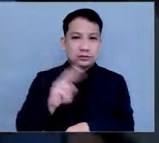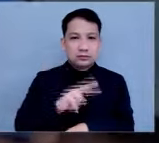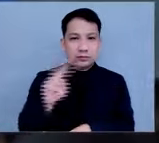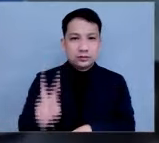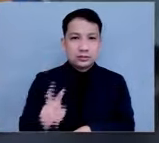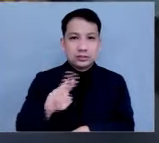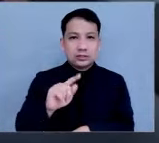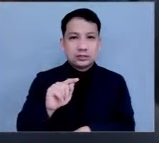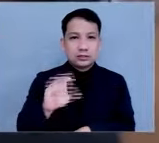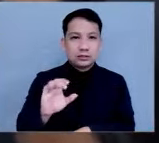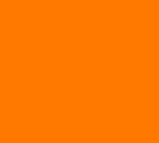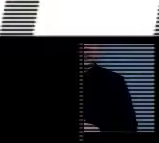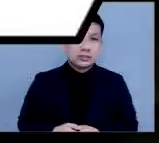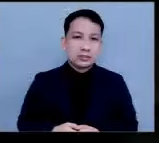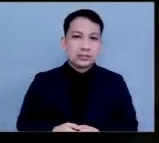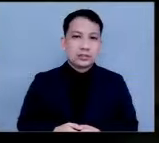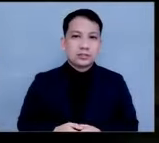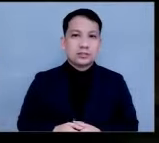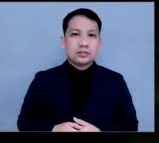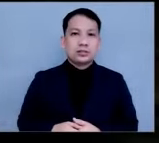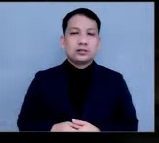RTC.